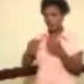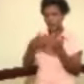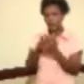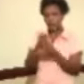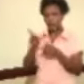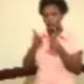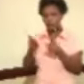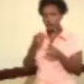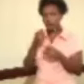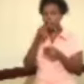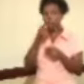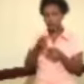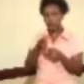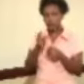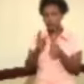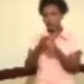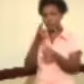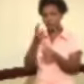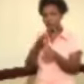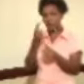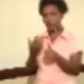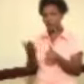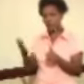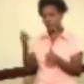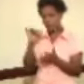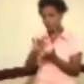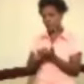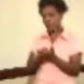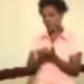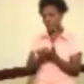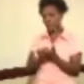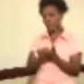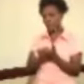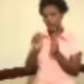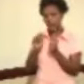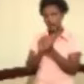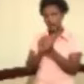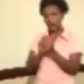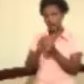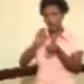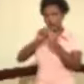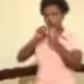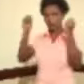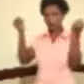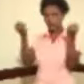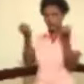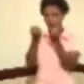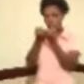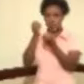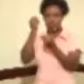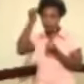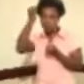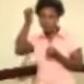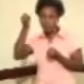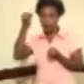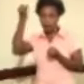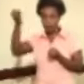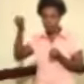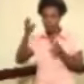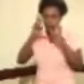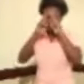dit, il y a différentes dimensions et me dire les tout. Il y a économique, il y a social, il y a psychologique pour nous